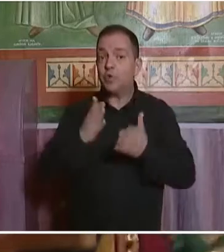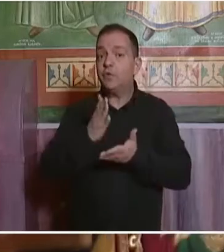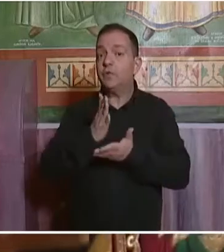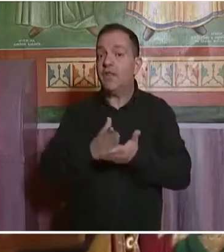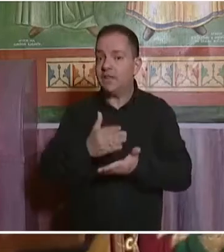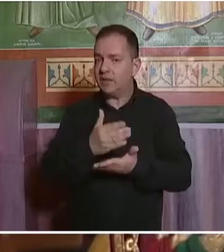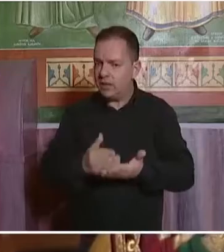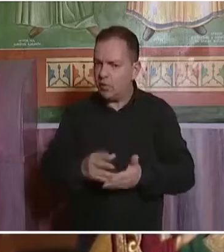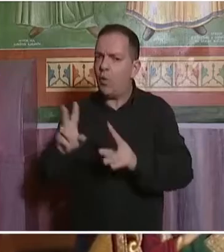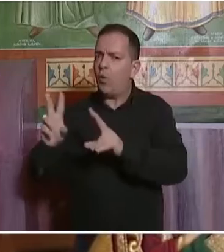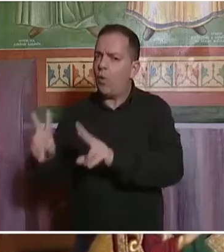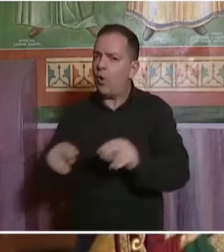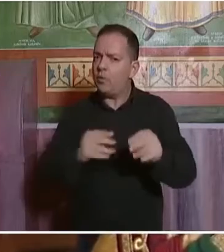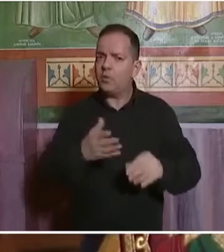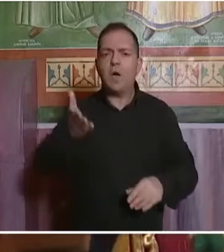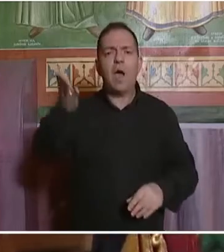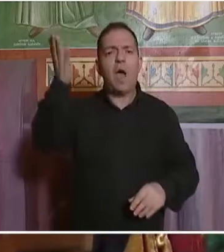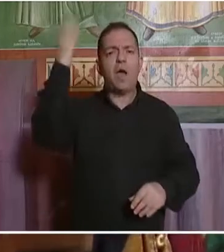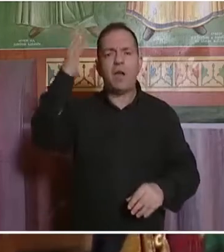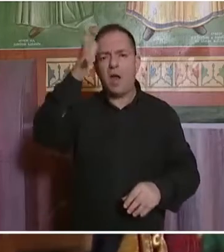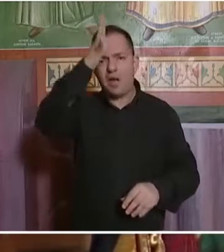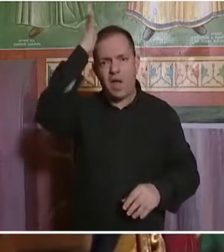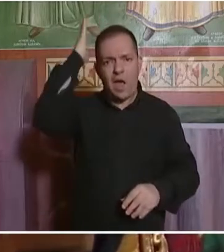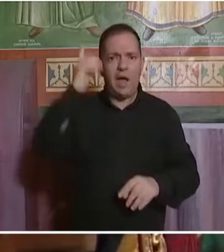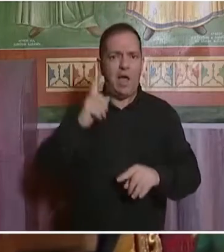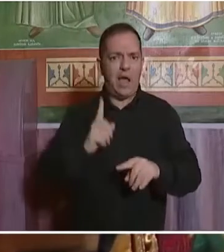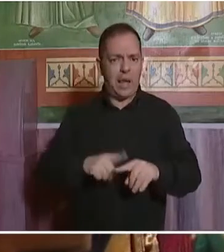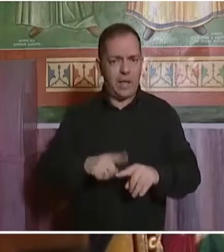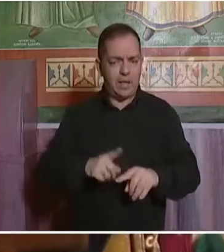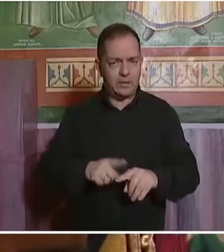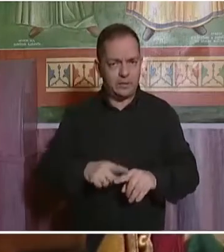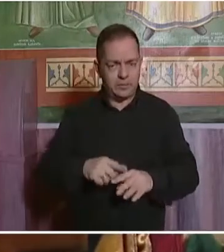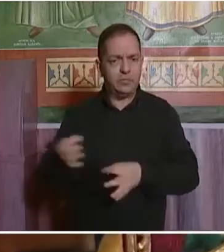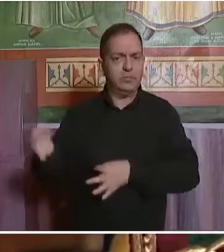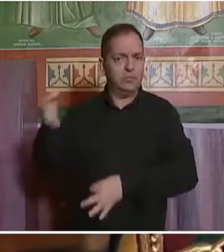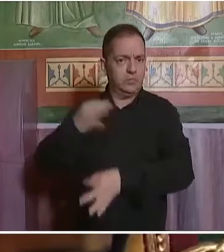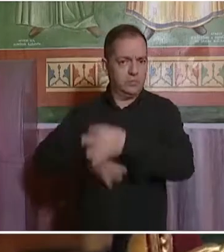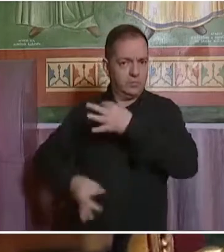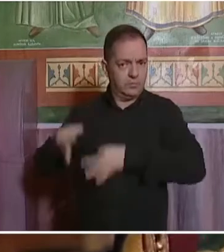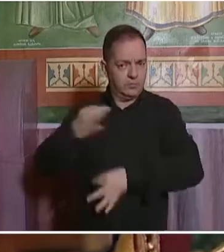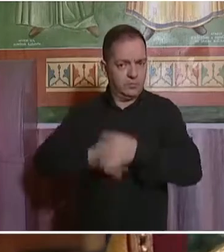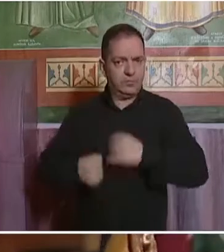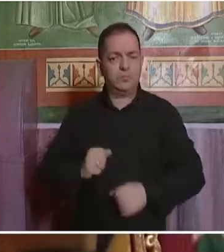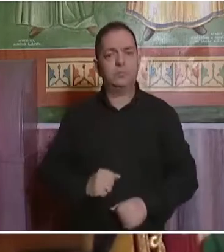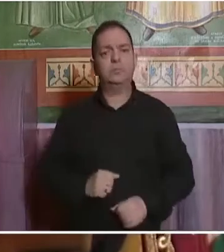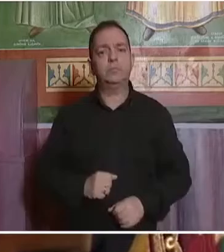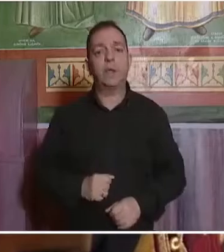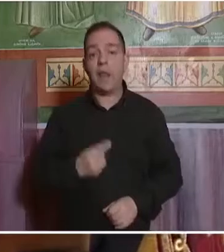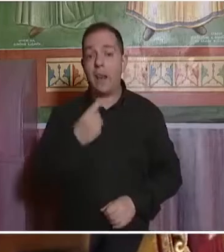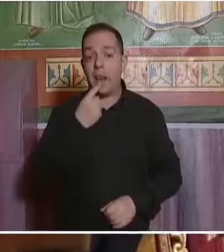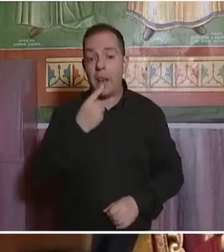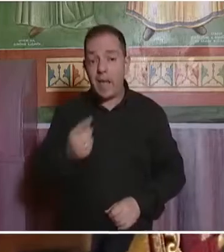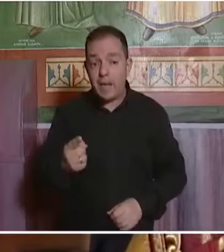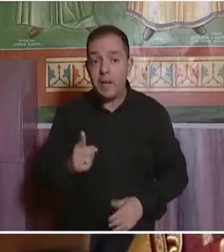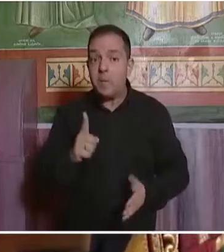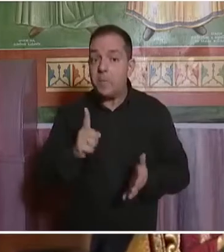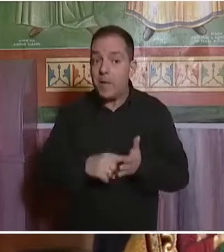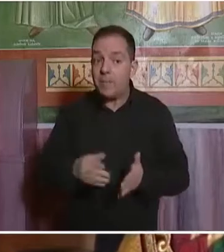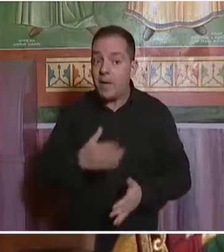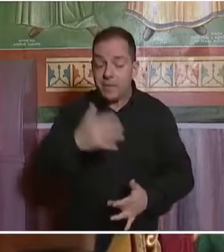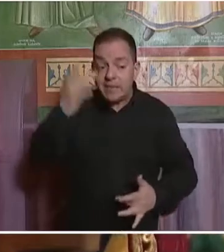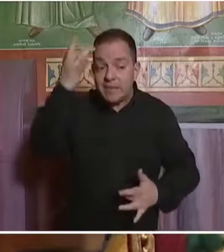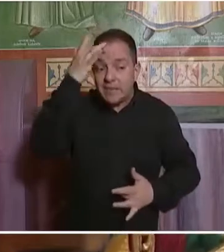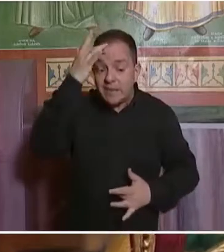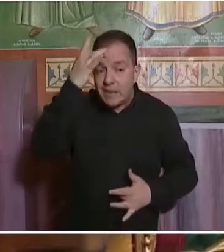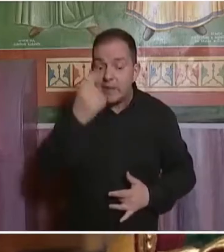και οι αρχαίοι άλλωστε, μας συνιστά αυτό το έργο της εποπτείας του ελέγχου της